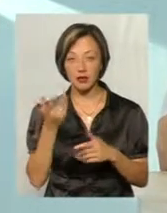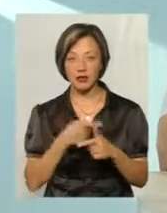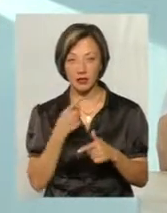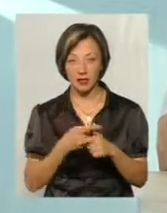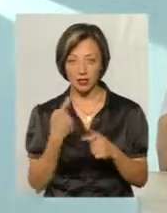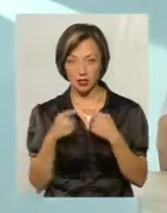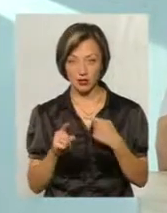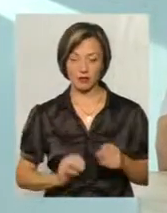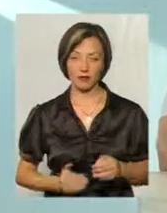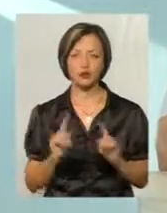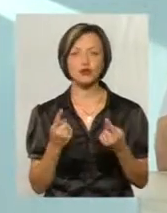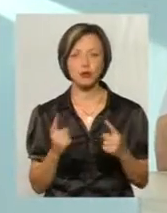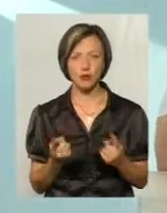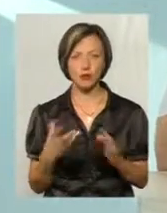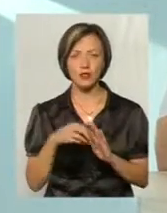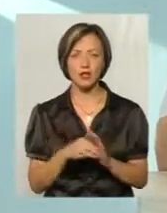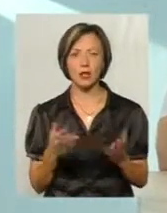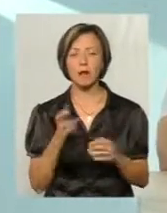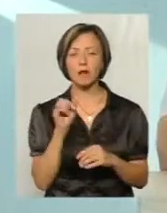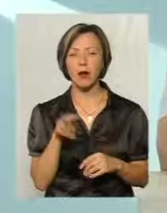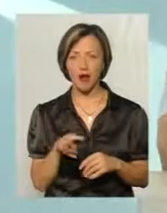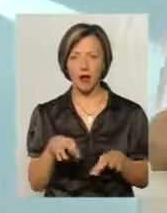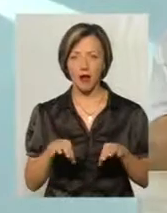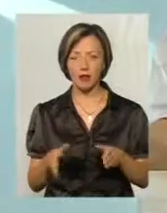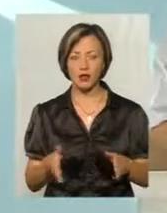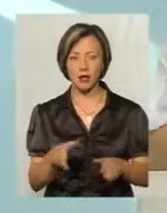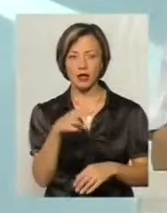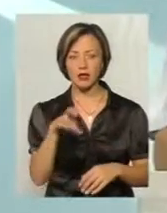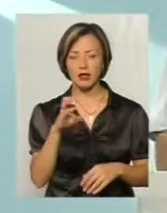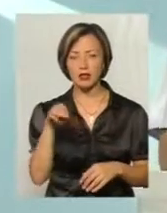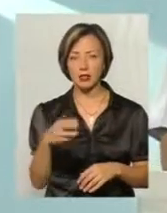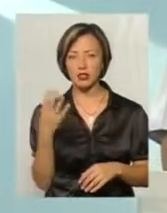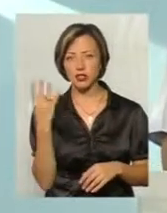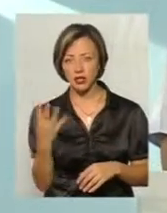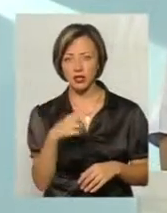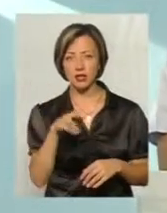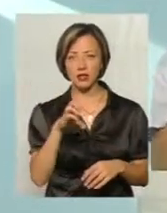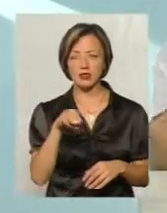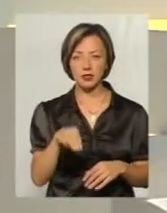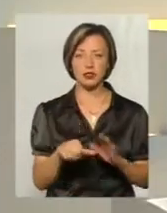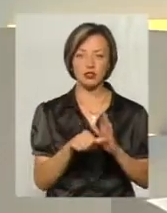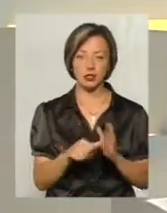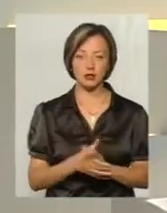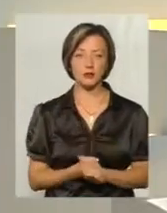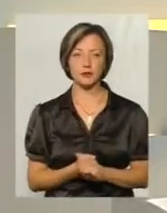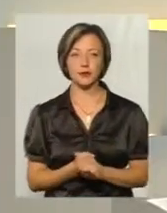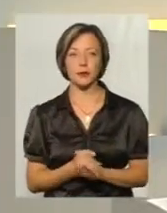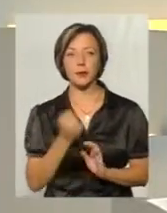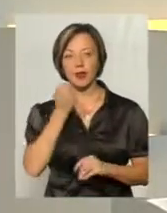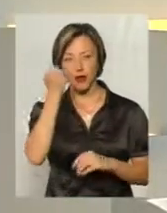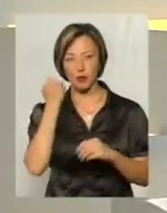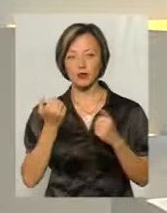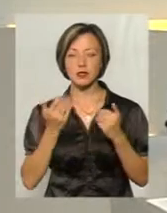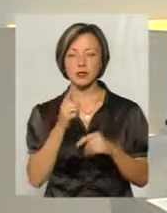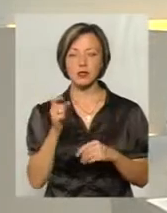тих компаній. Чому? В складі Bell Autodor є і DST4, і DST6. Я вас зрозуміла, пане Леонід. Дякую